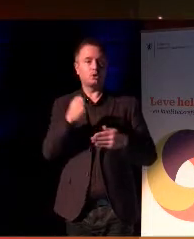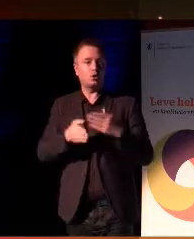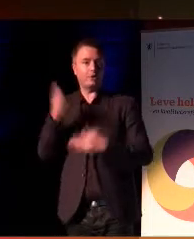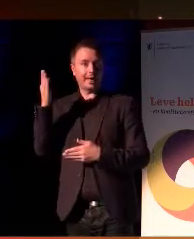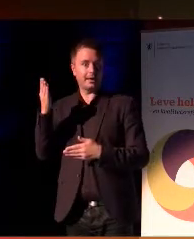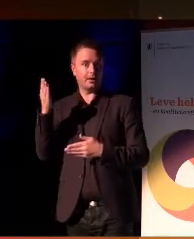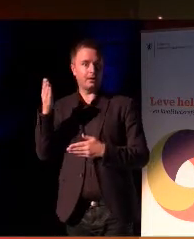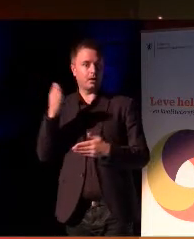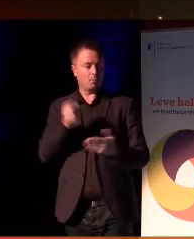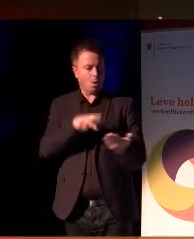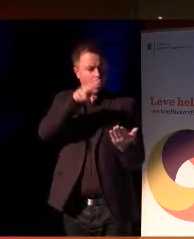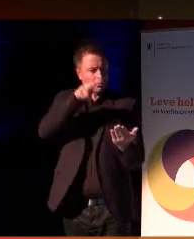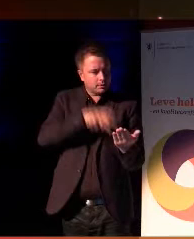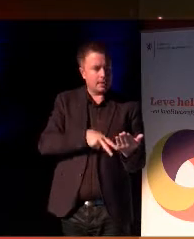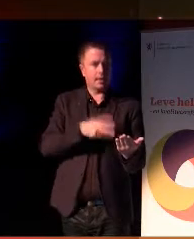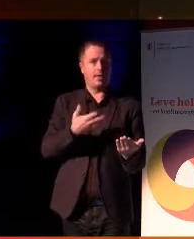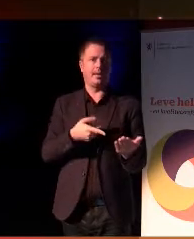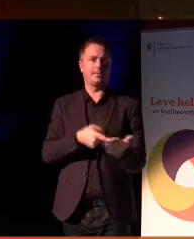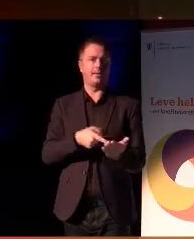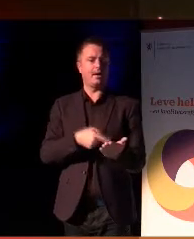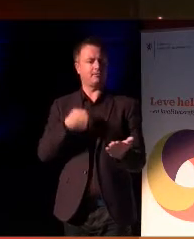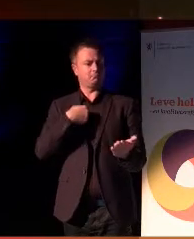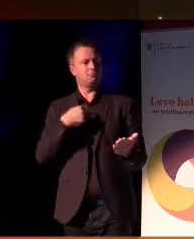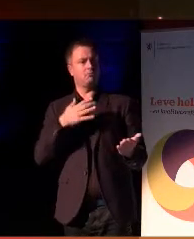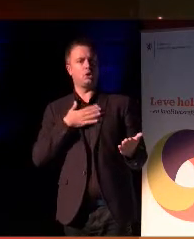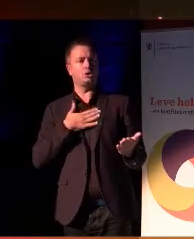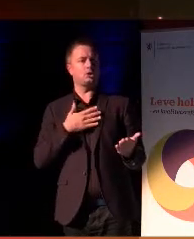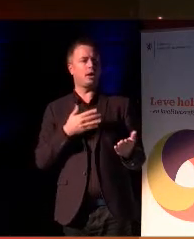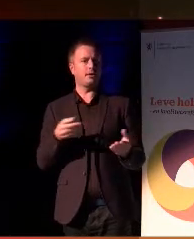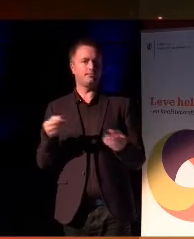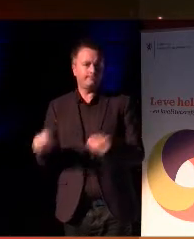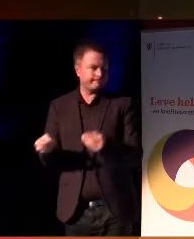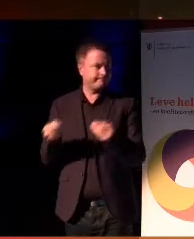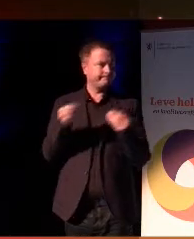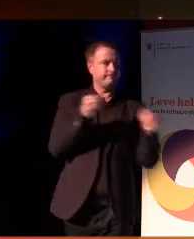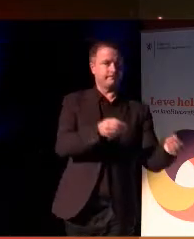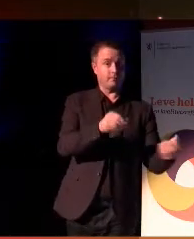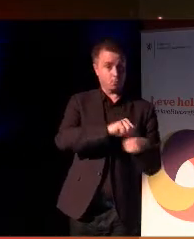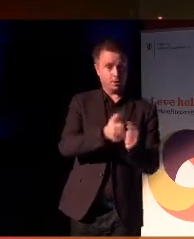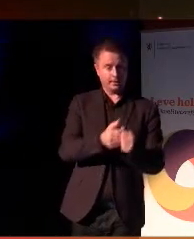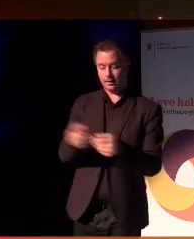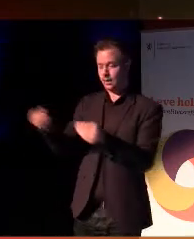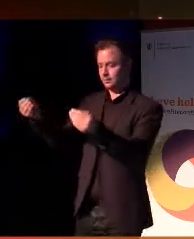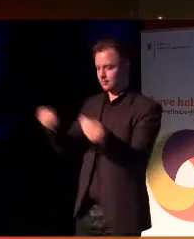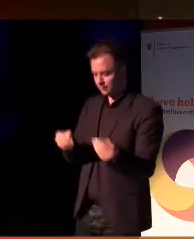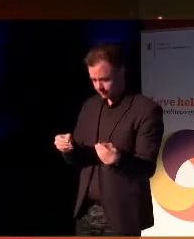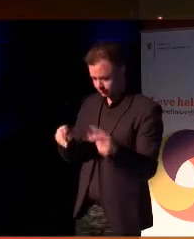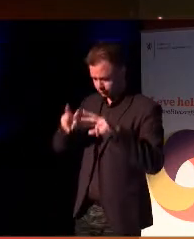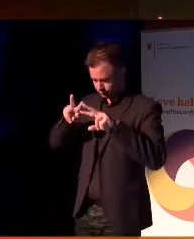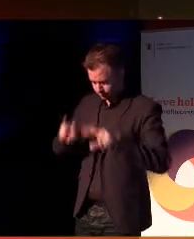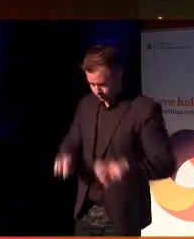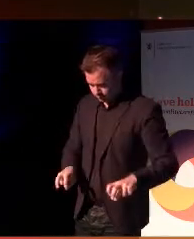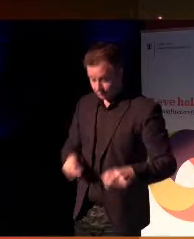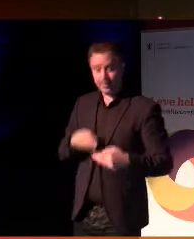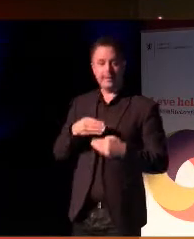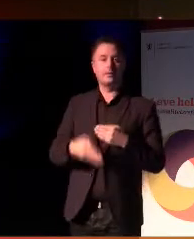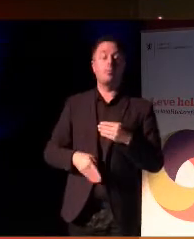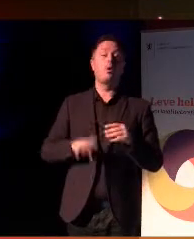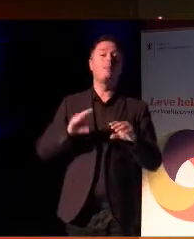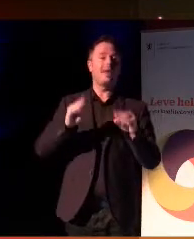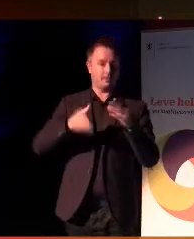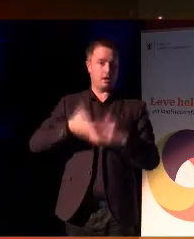at rapportene ble gjort til gjenstand for politisk behandling i større grad enn de gjør per dags dato.